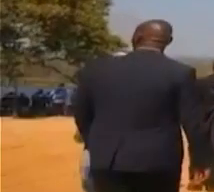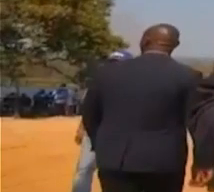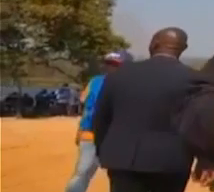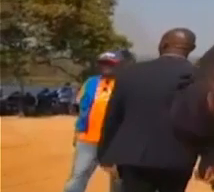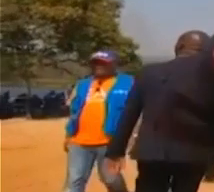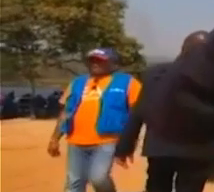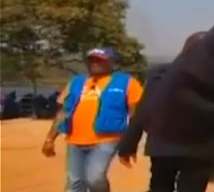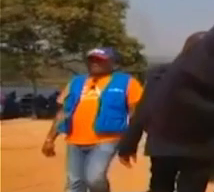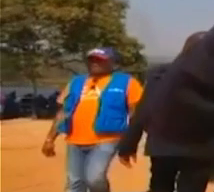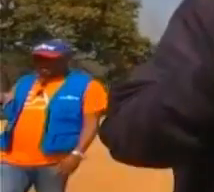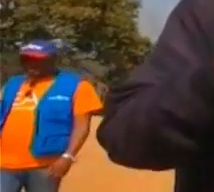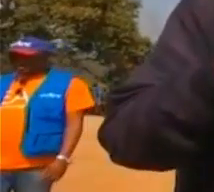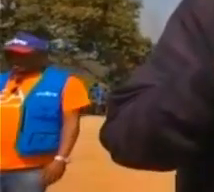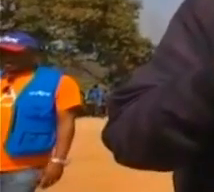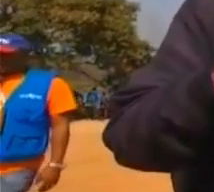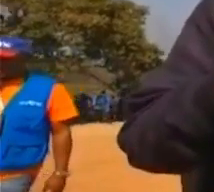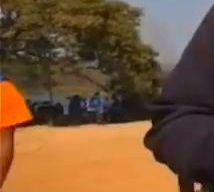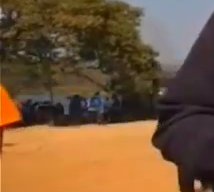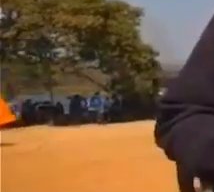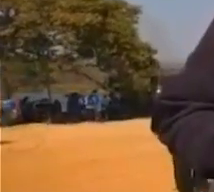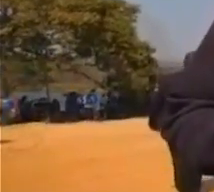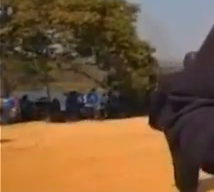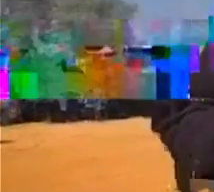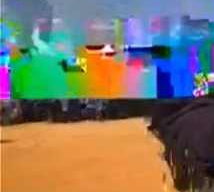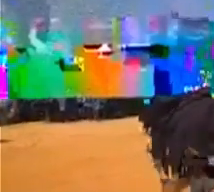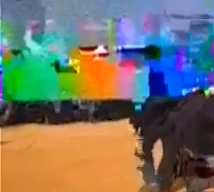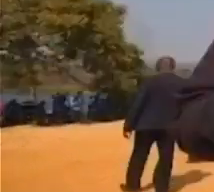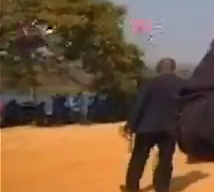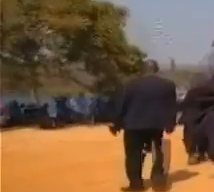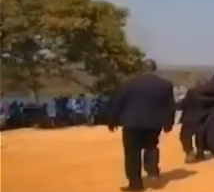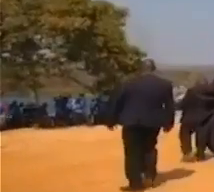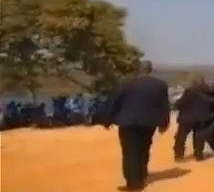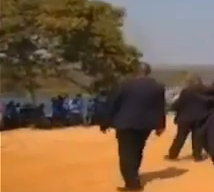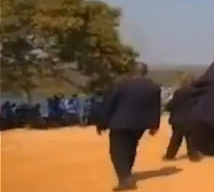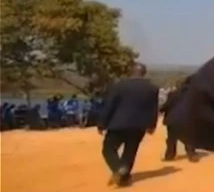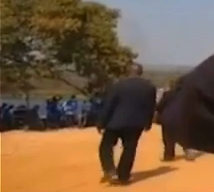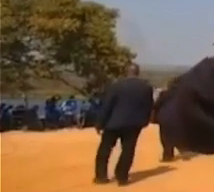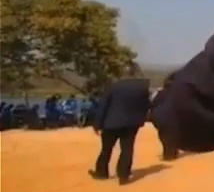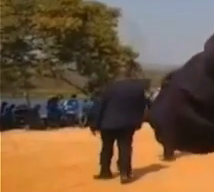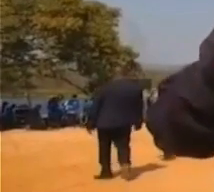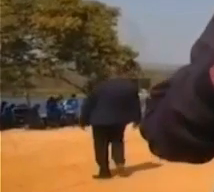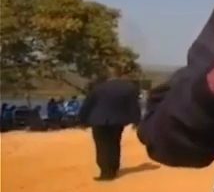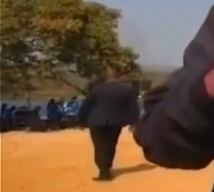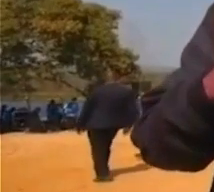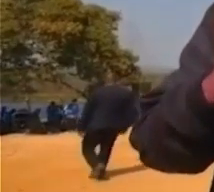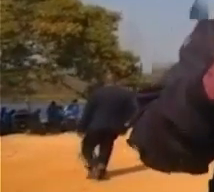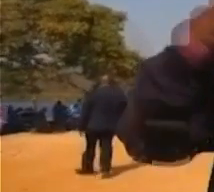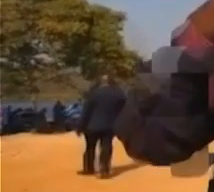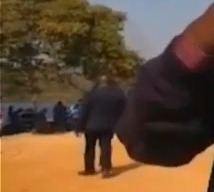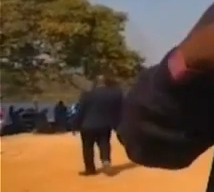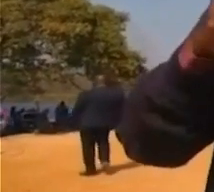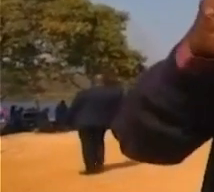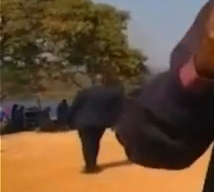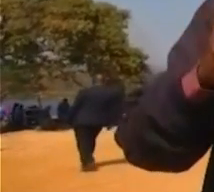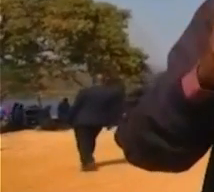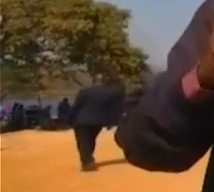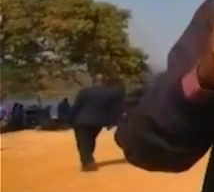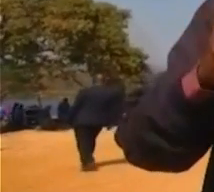La vie, c'est un message fort que le président de la République vient de lancer et que